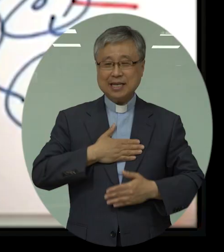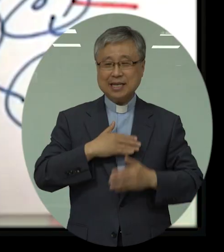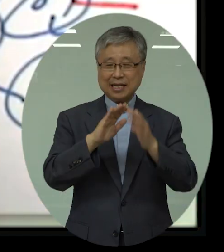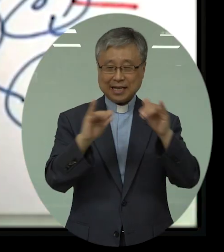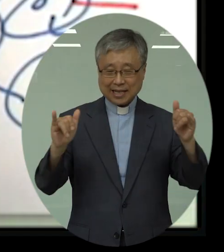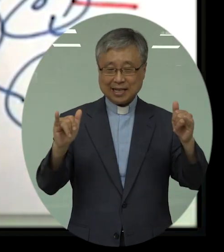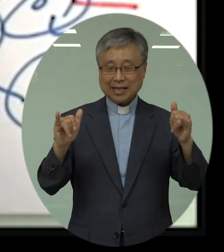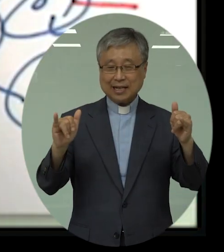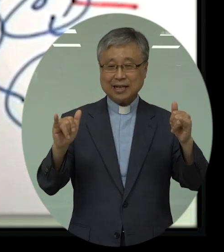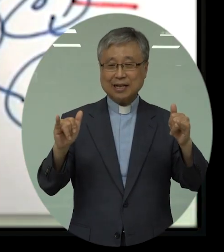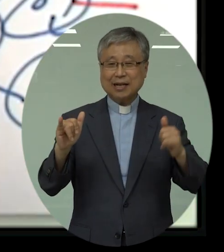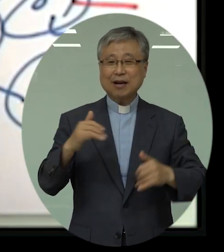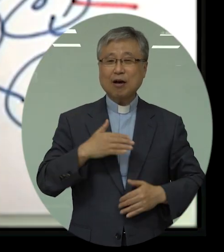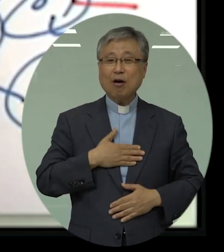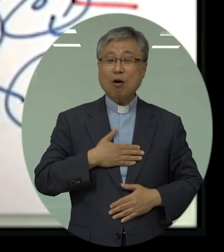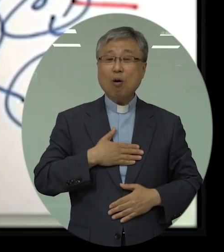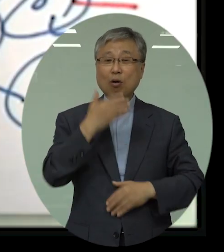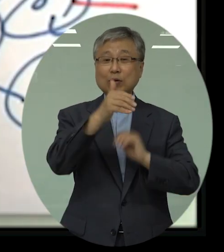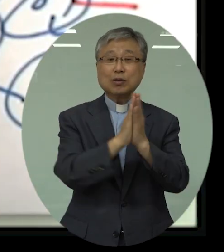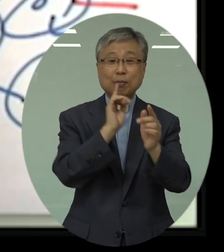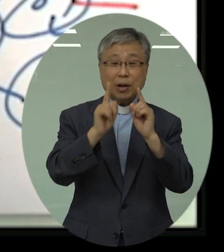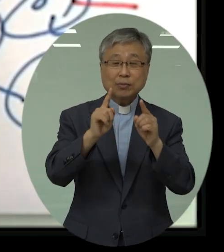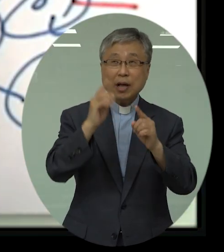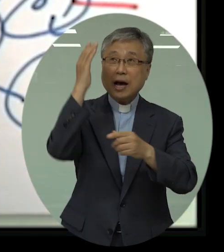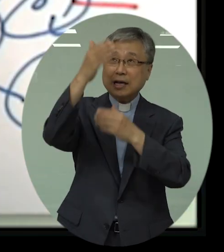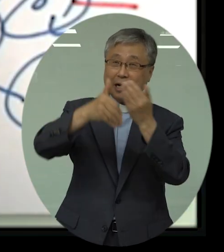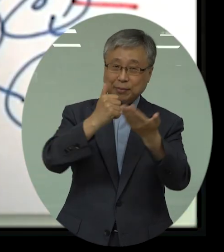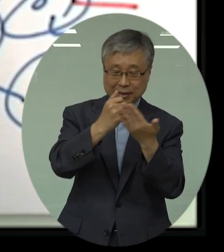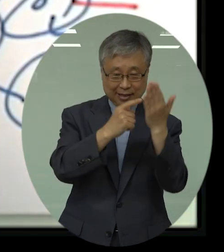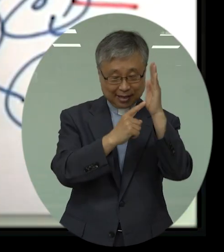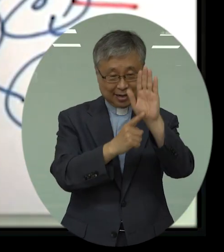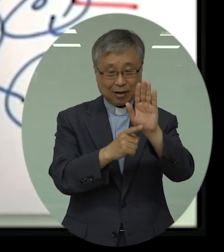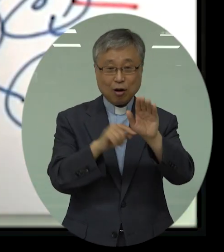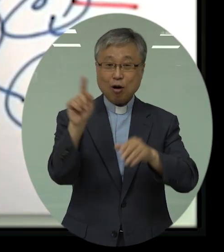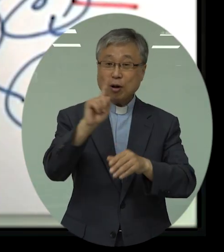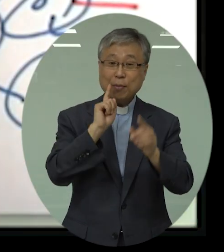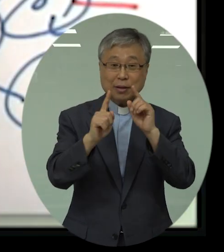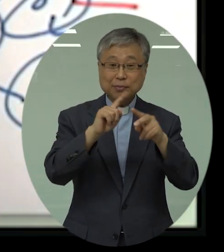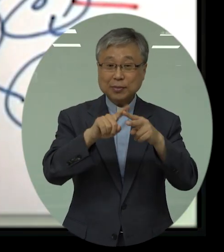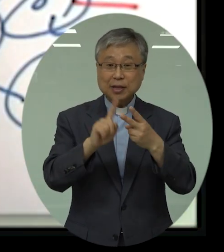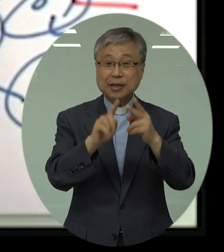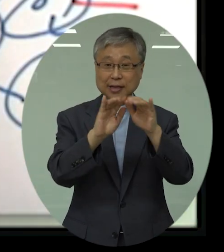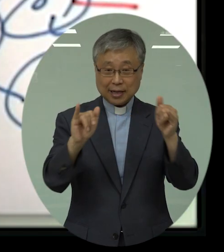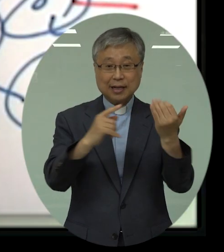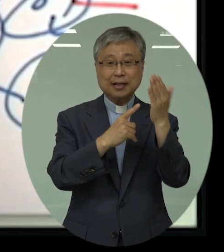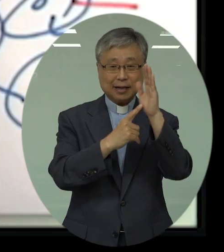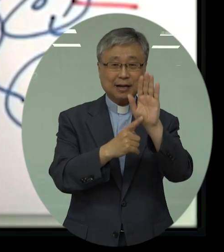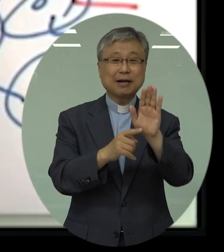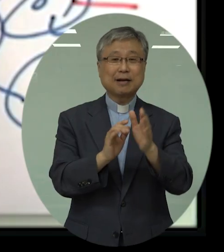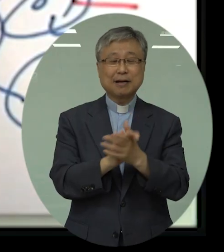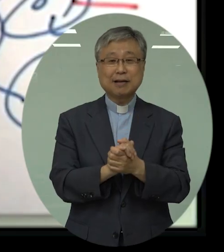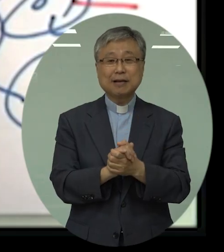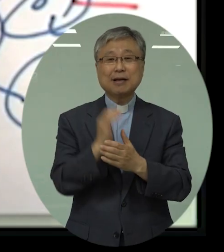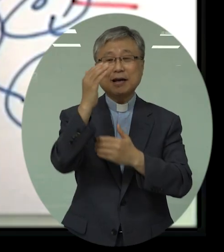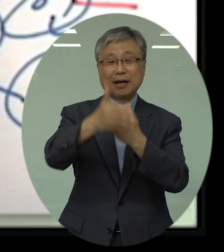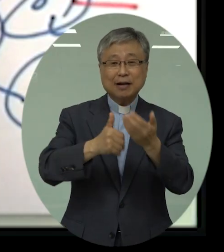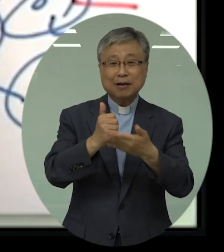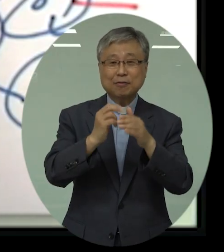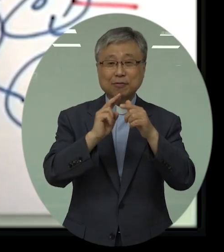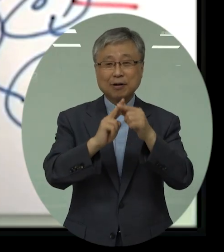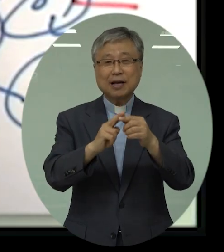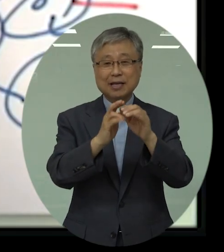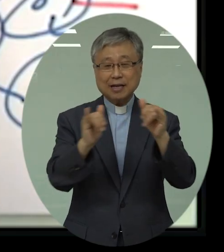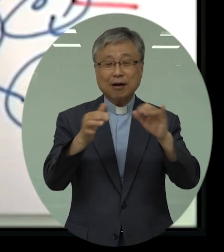인간. 어느 성경 본문이든지 하나님이 등장하잖아요. 어느 본문이든 인간이 등장해요. 그 하나님과